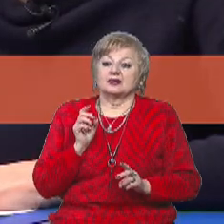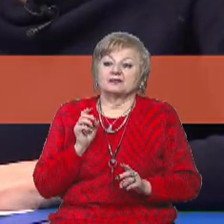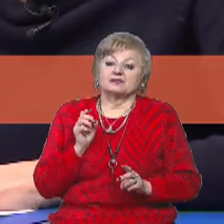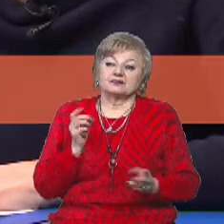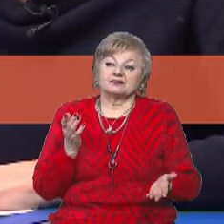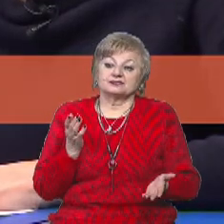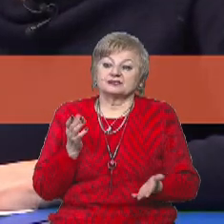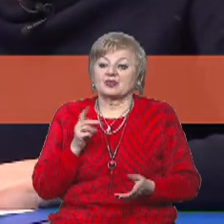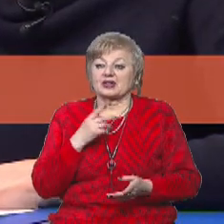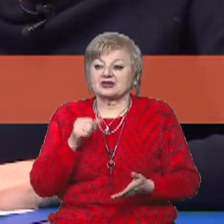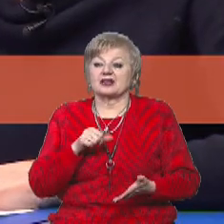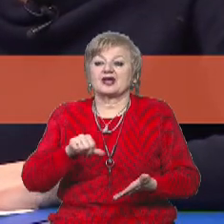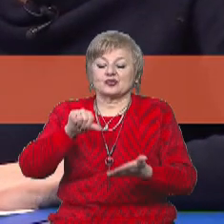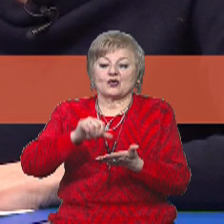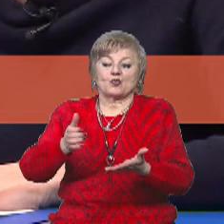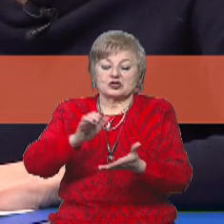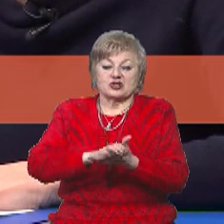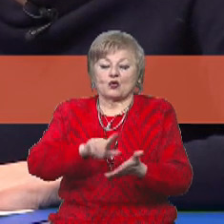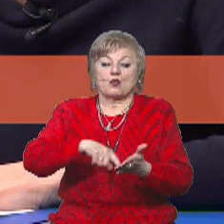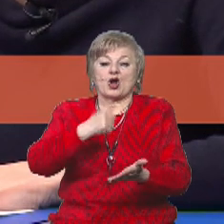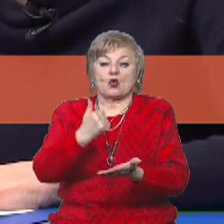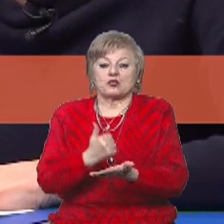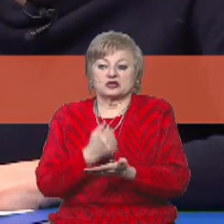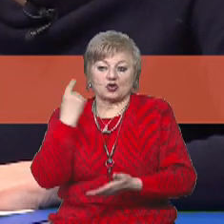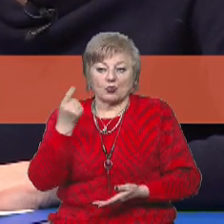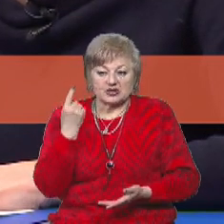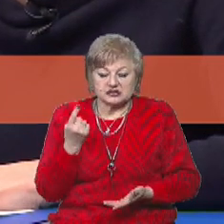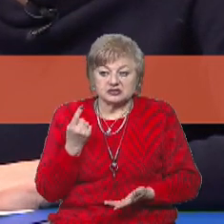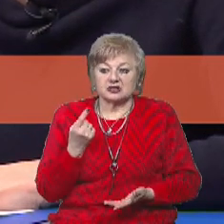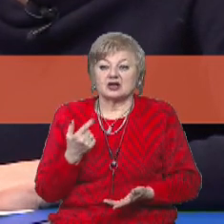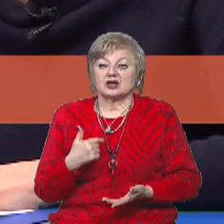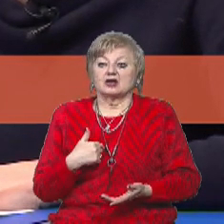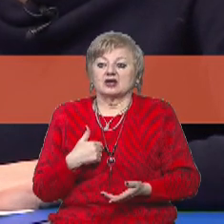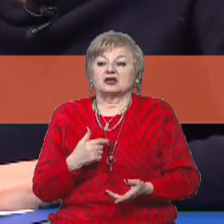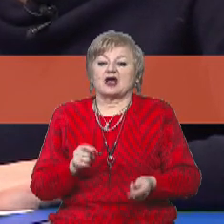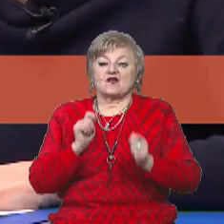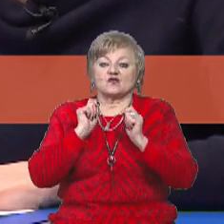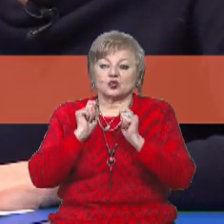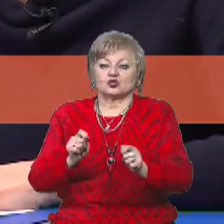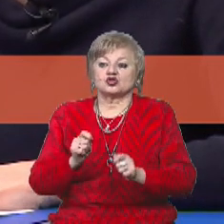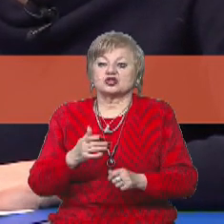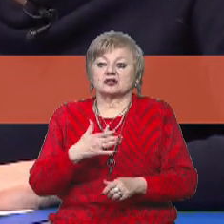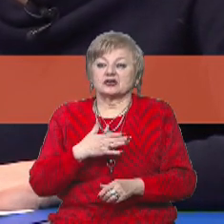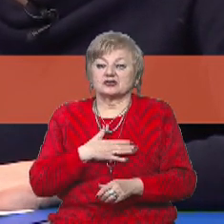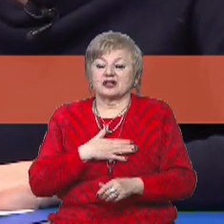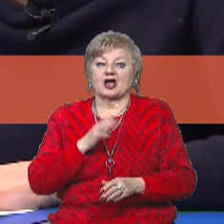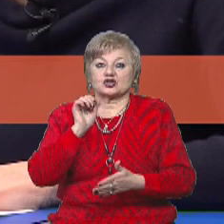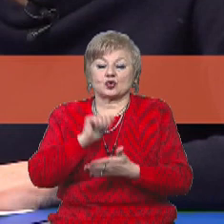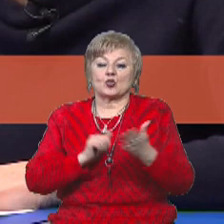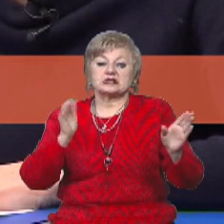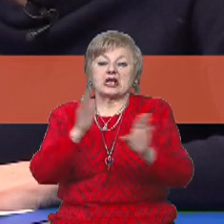губернатора, представлення губернатора було. І я вручила йому тоді нашу від